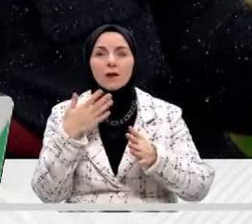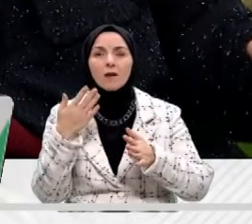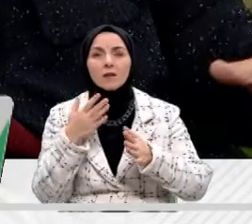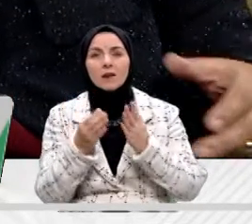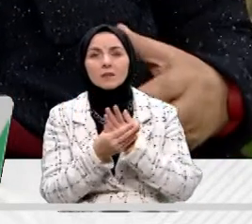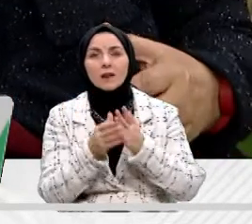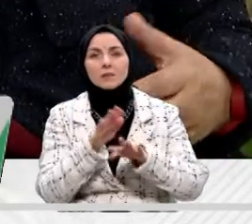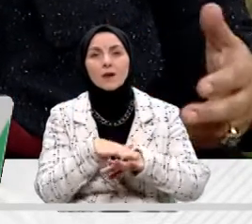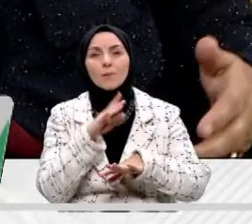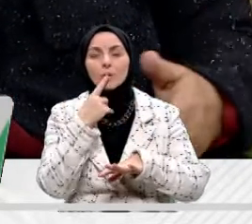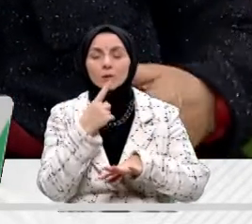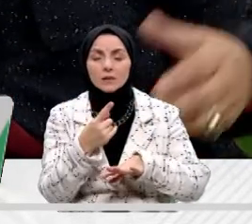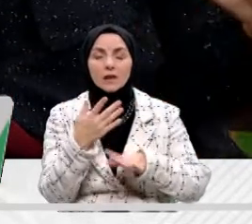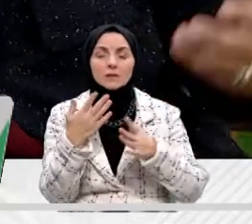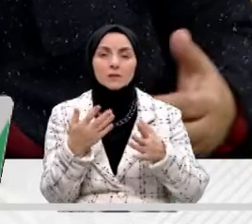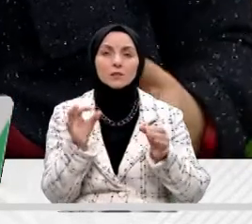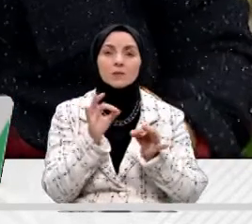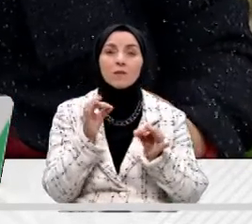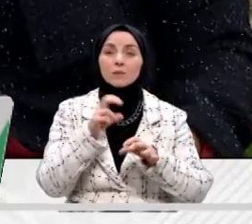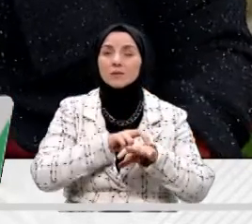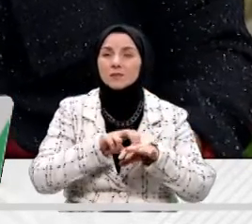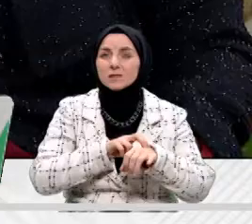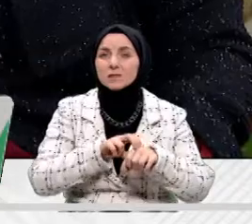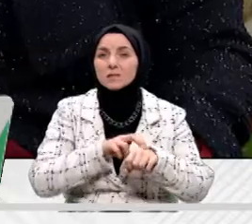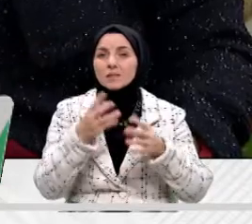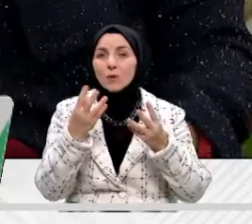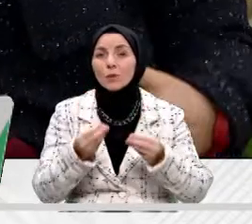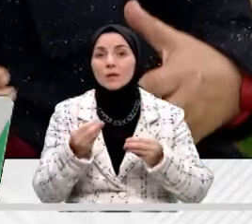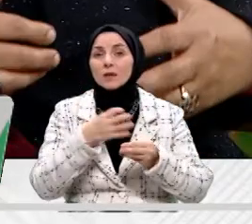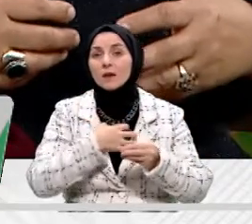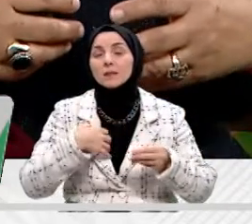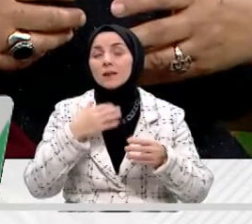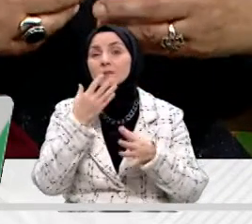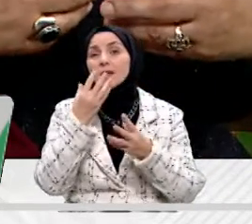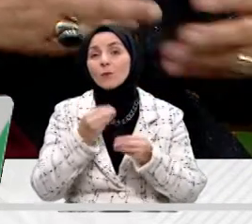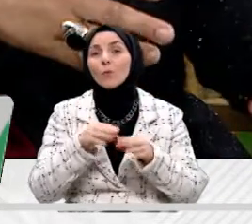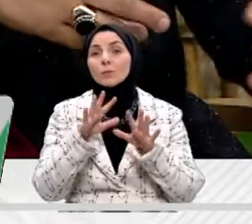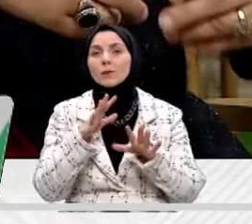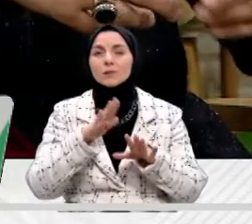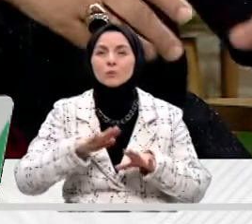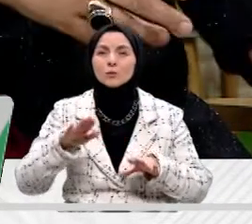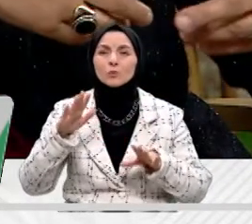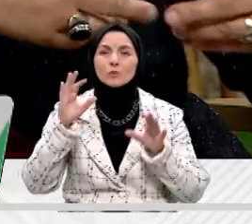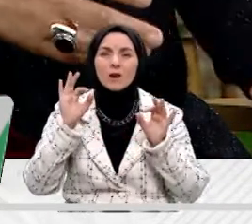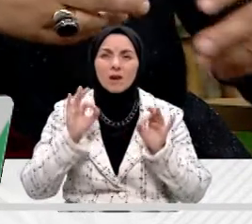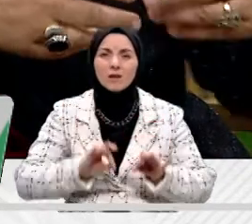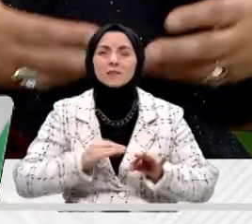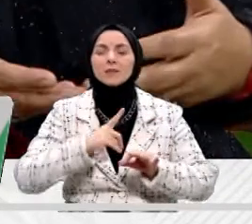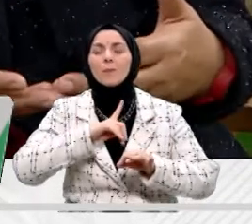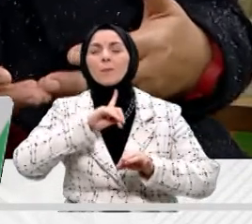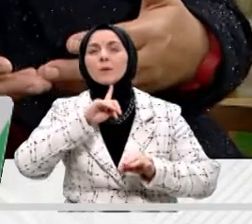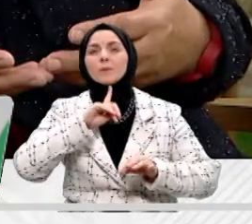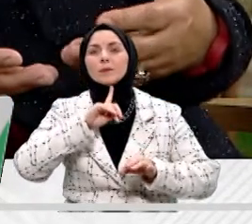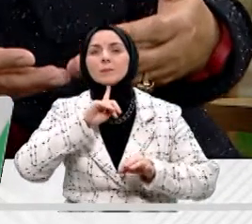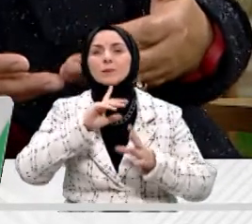katsayıları Ateş ölçerle 40'a çıkmış gibi olanlardan olmayalım çocuk artık nefret ediyor burada yani Nedir bu bir